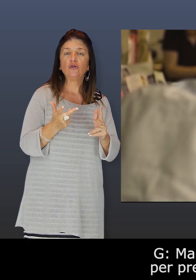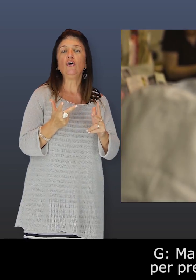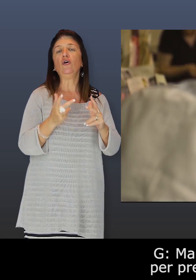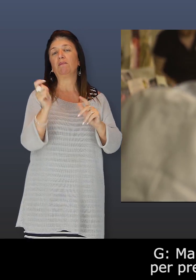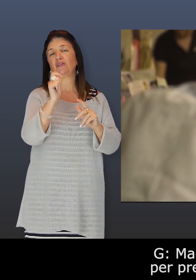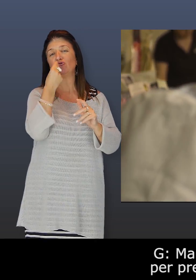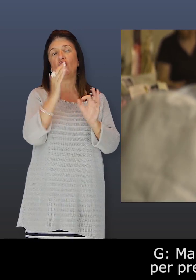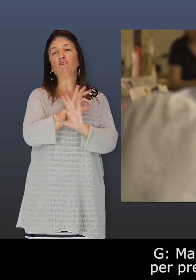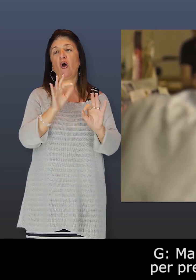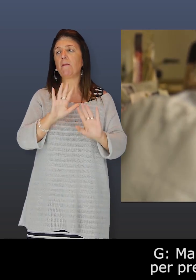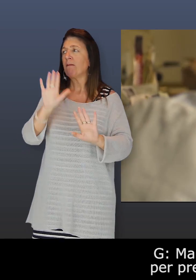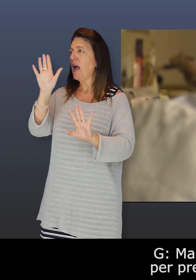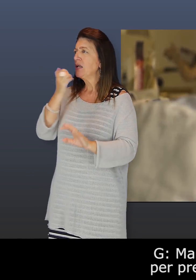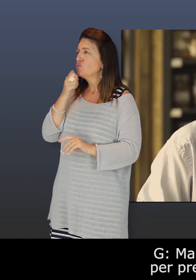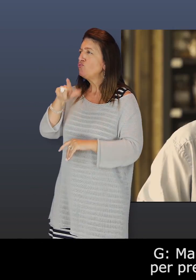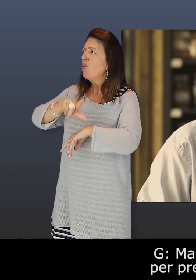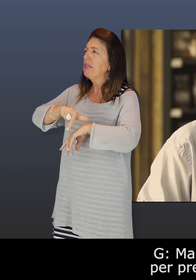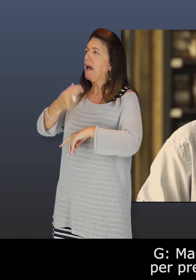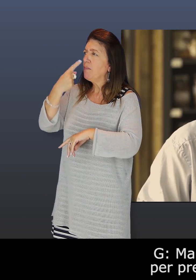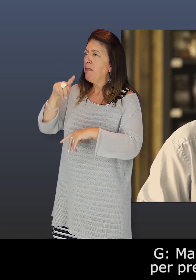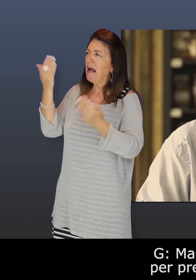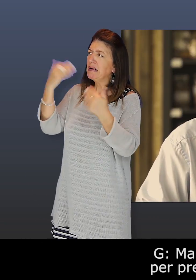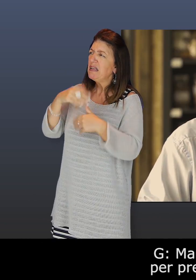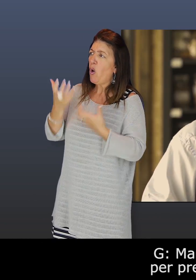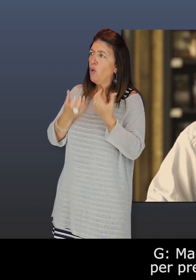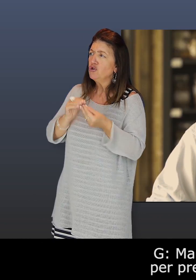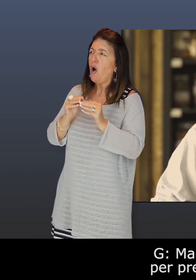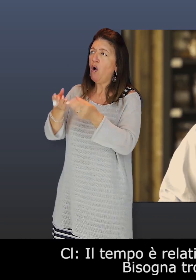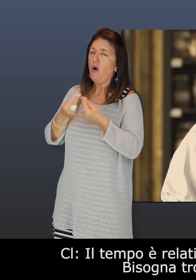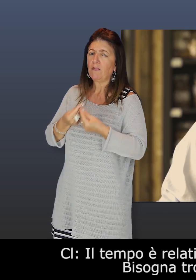Dove lo trovate il tempo per prepararvi il pranzo a casa? Ma cosa vi chiedo?